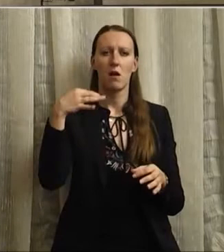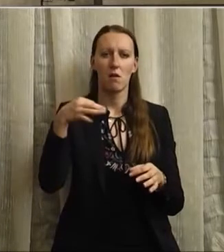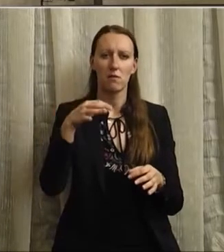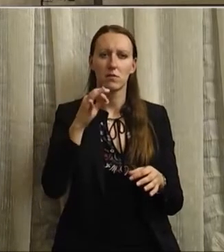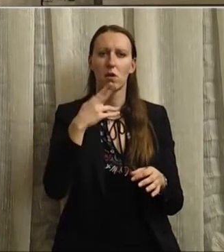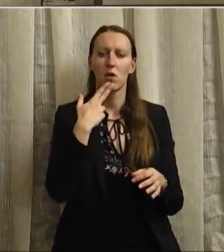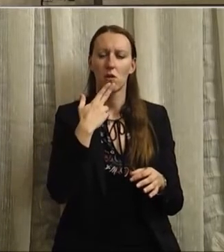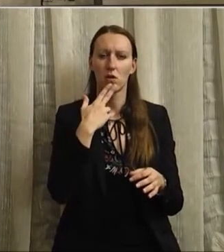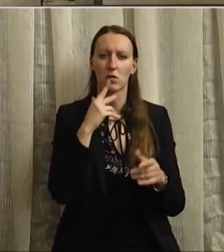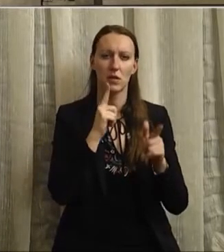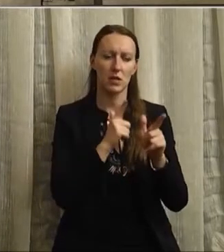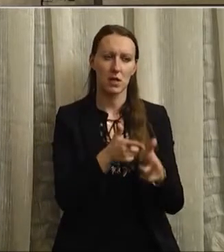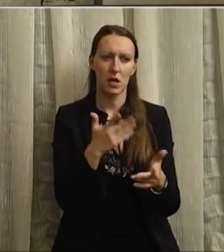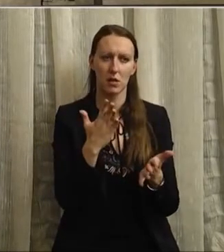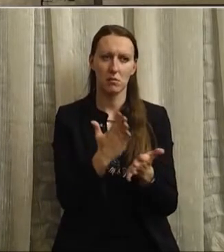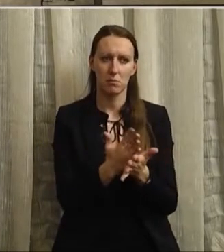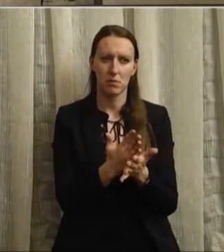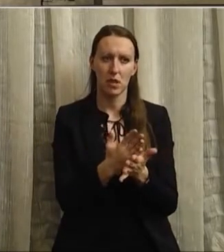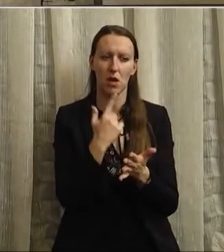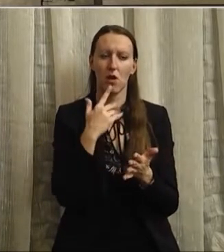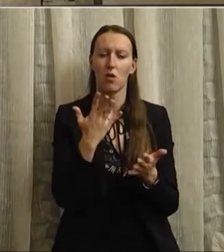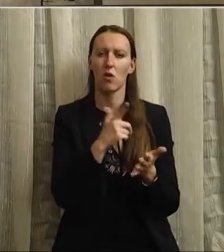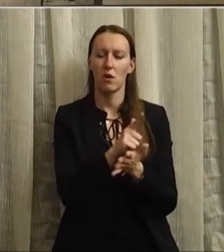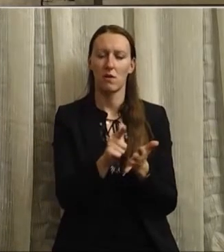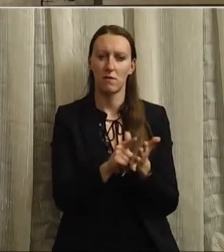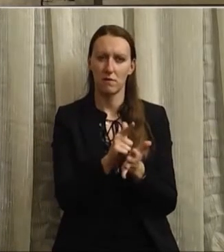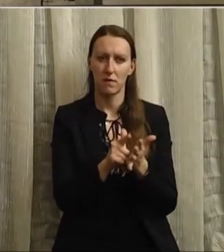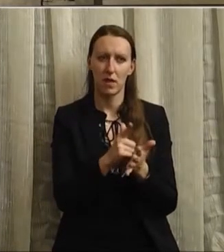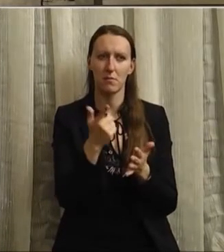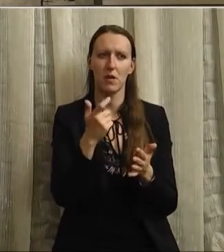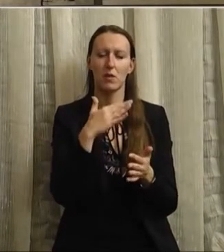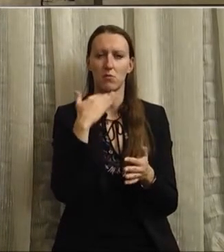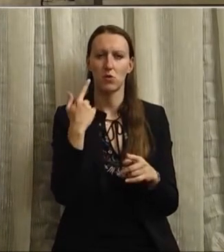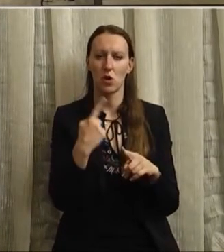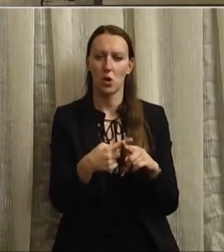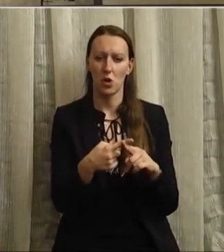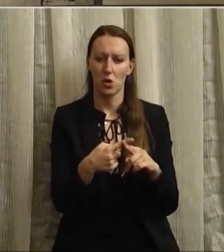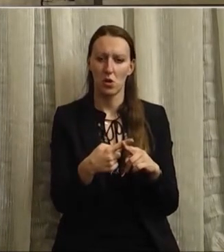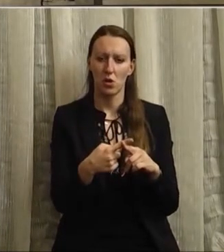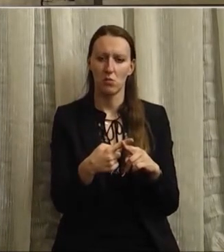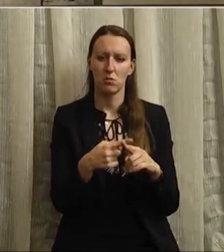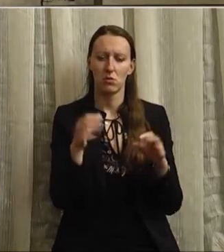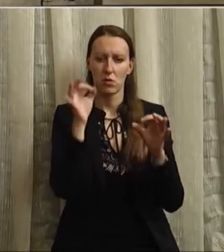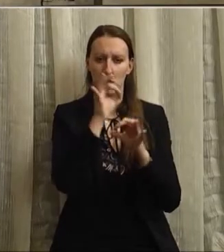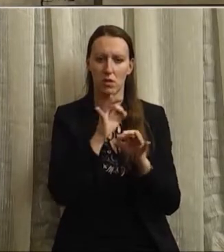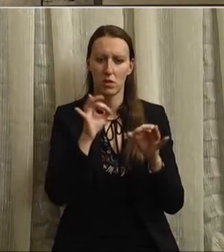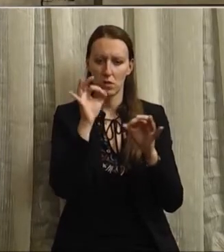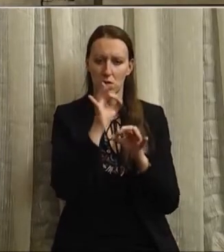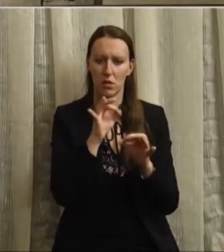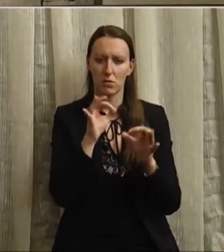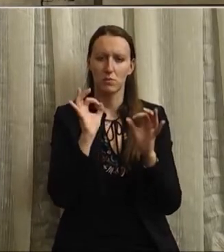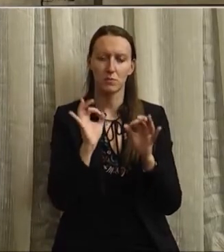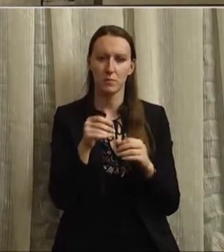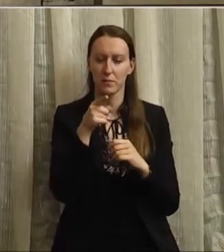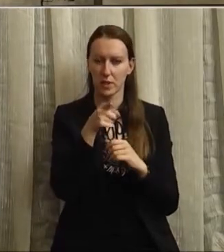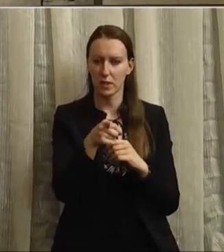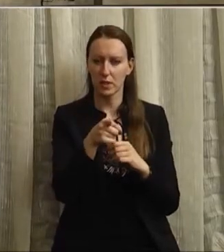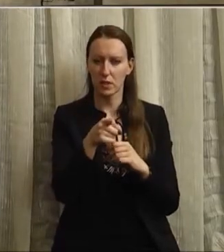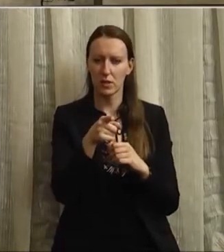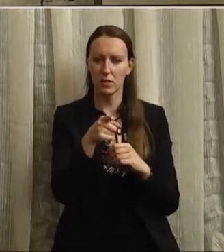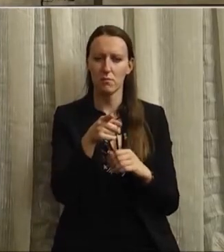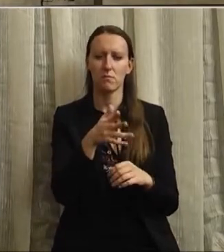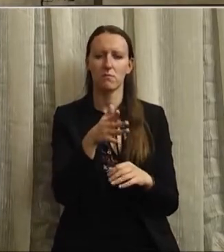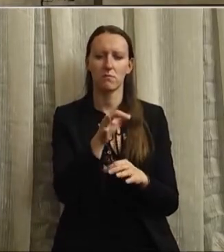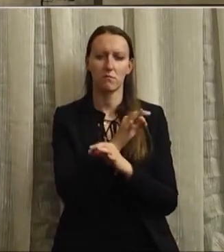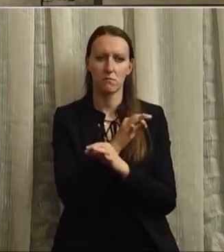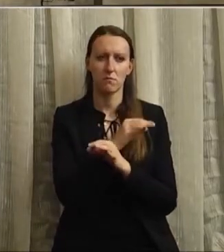o kojim se ratovima radilo, u koje vrijeme, jer često puta, nažalost, upravo u tim nemilim